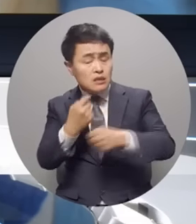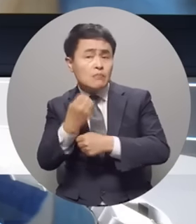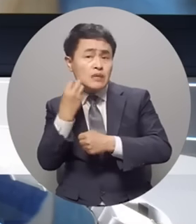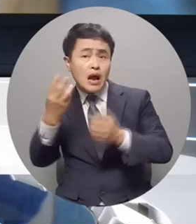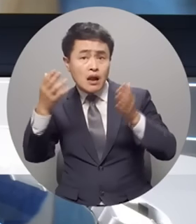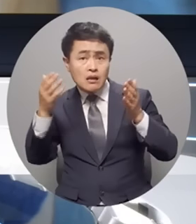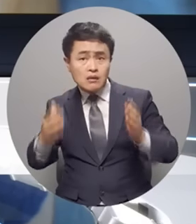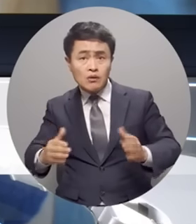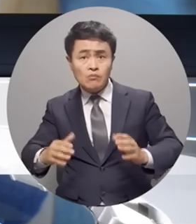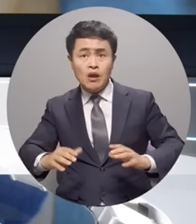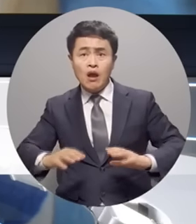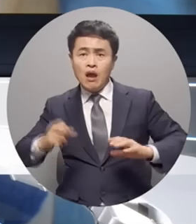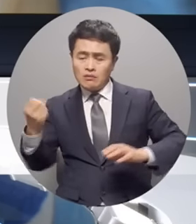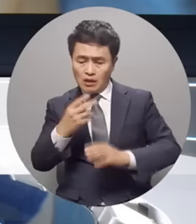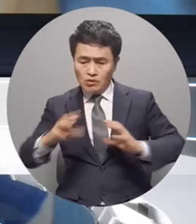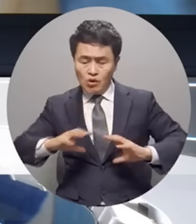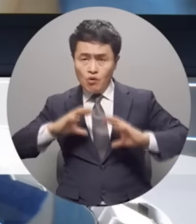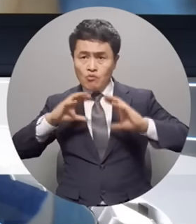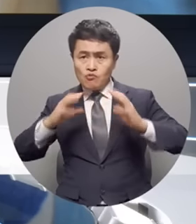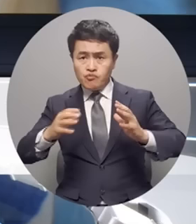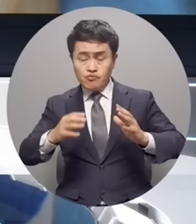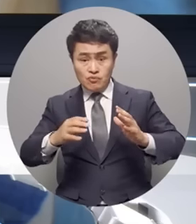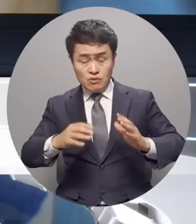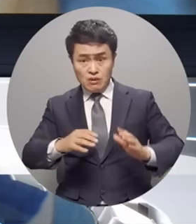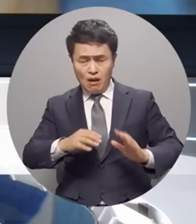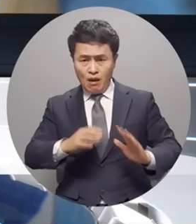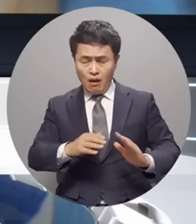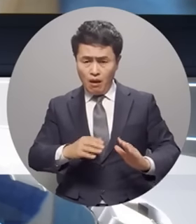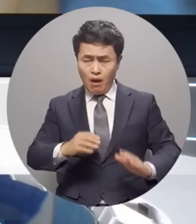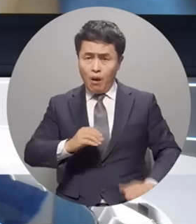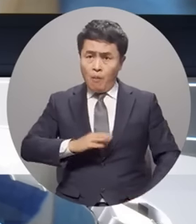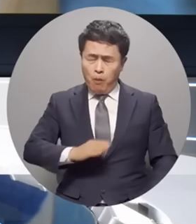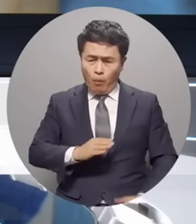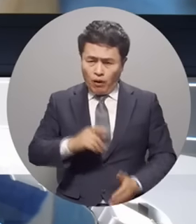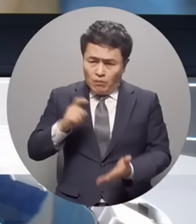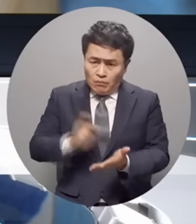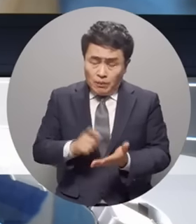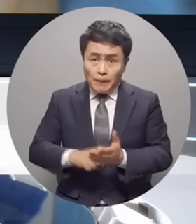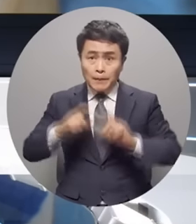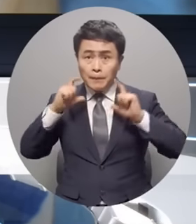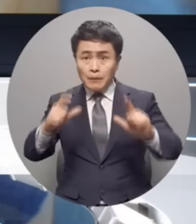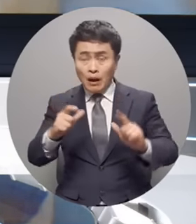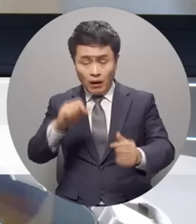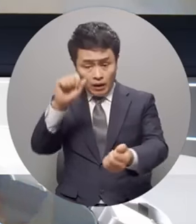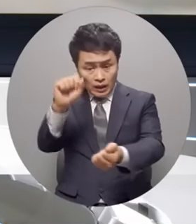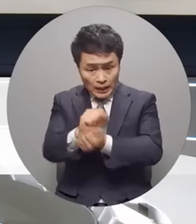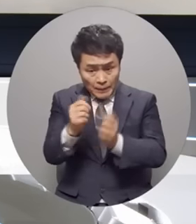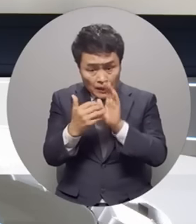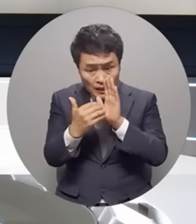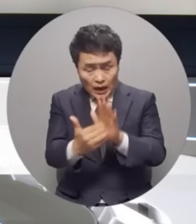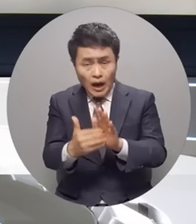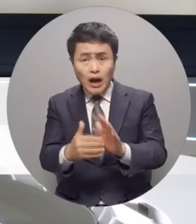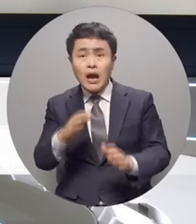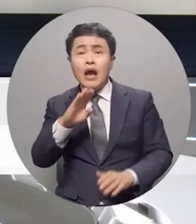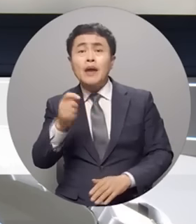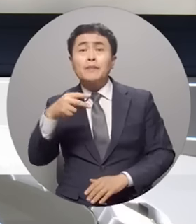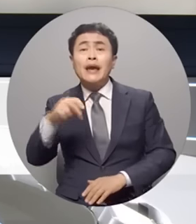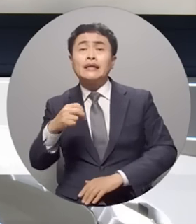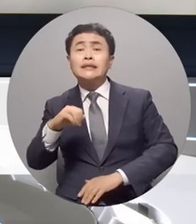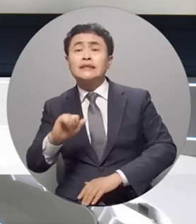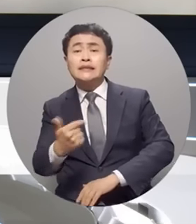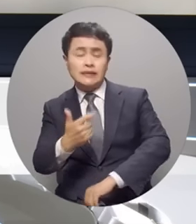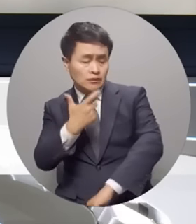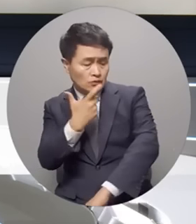3개월 만에 다시 국제 공중보건 비상사태를 선언했습니다. 감염 예방을 위해선 백신 접종이 무엇보다